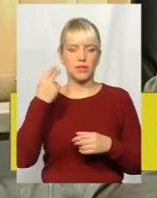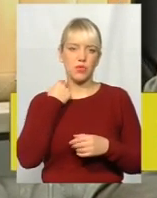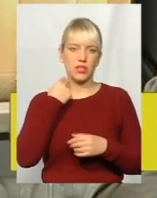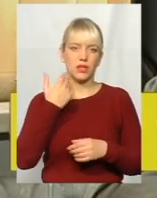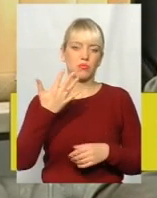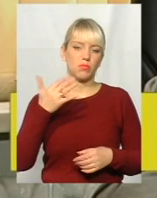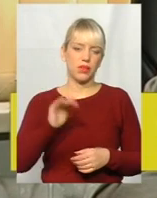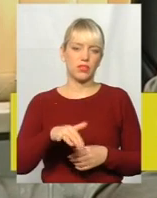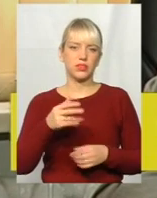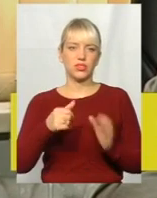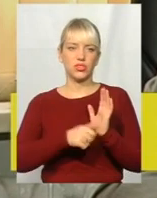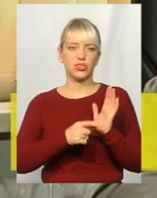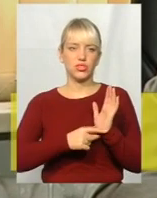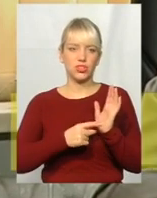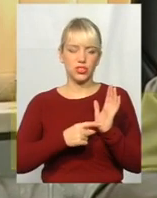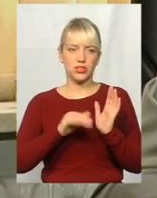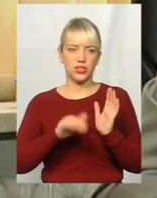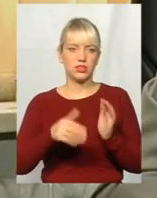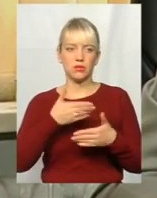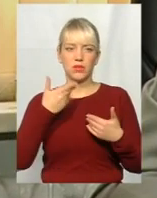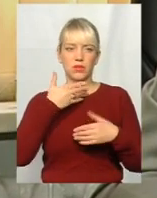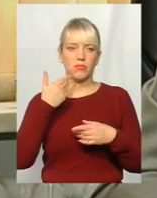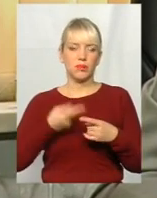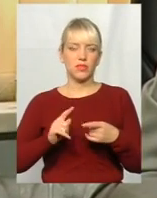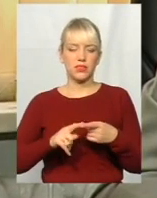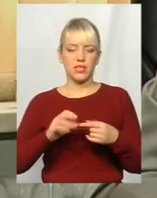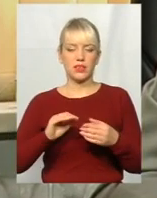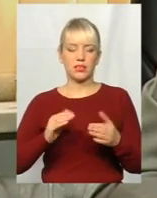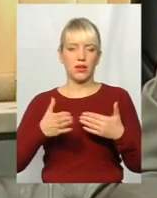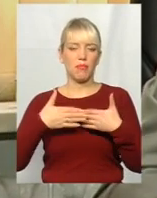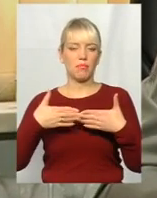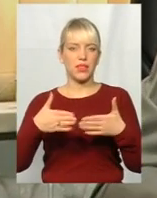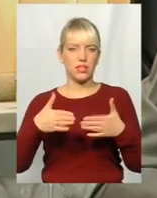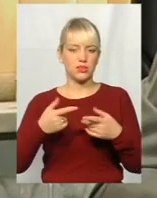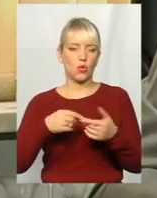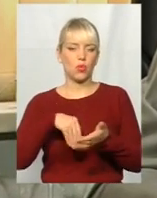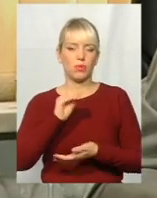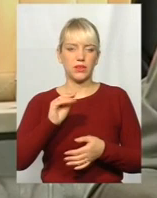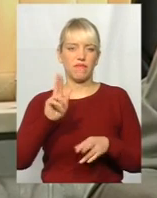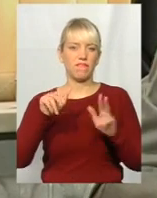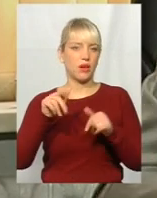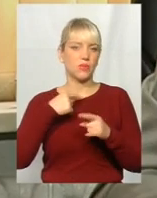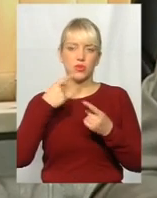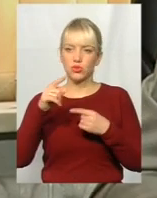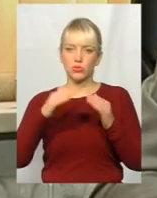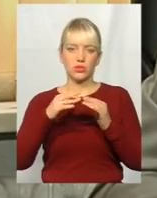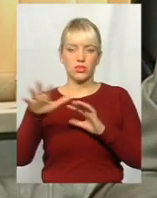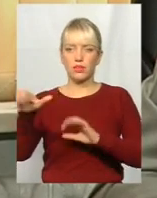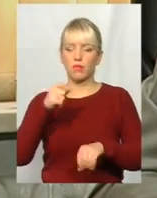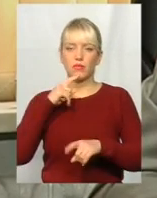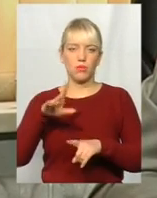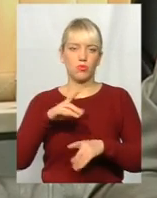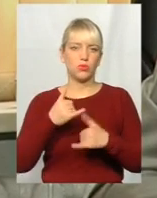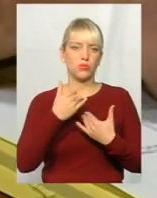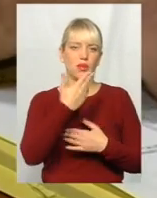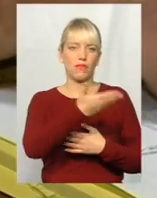От. Звичайно, ми не маємо на цей під'їзд купити фарбу, ми не будемо з інших будинків забирати кошти для цього будинку, якщо мешканці не